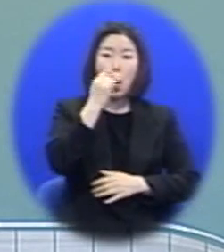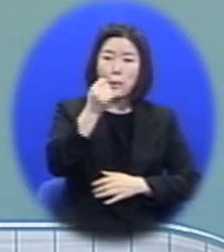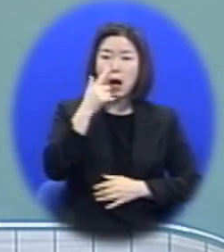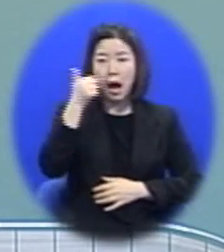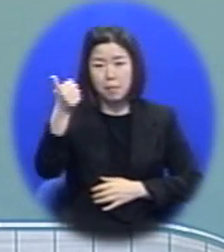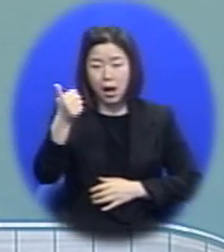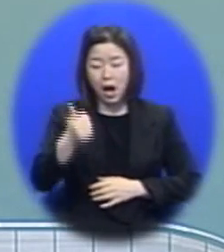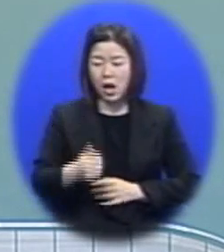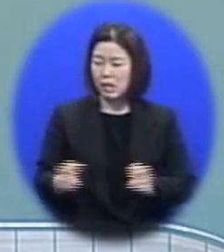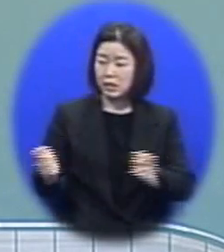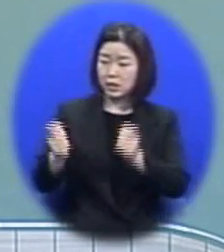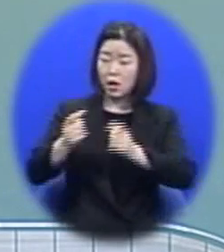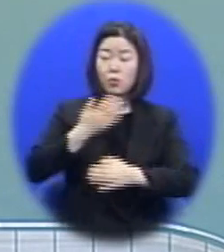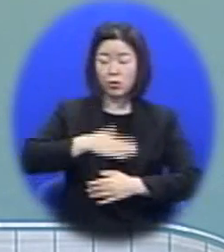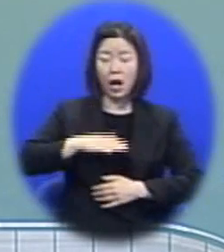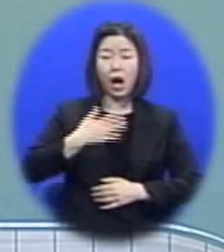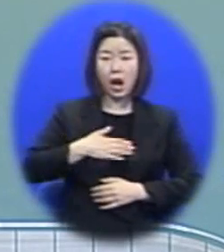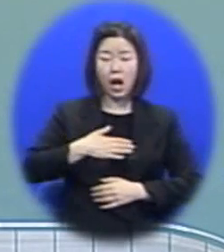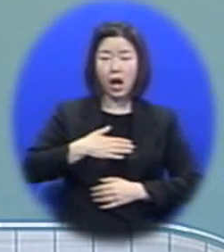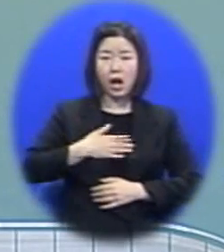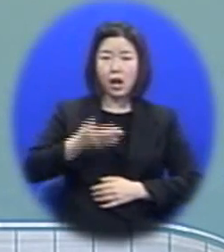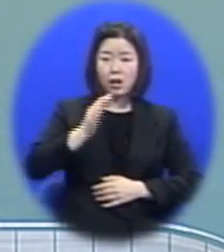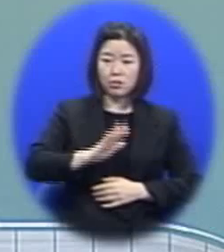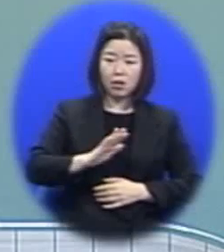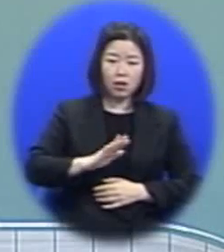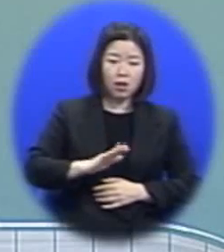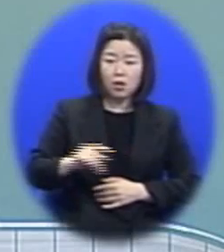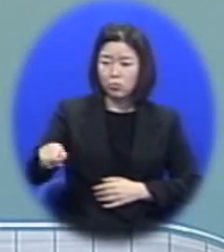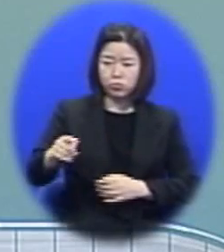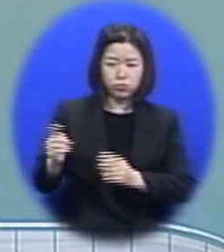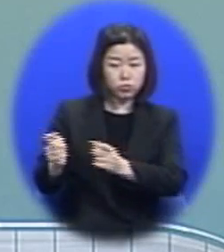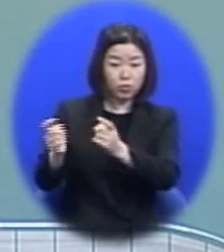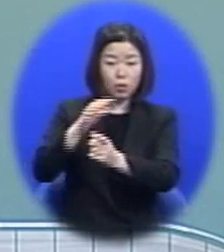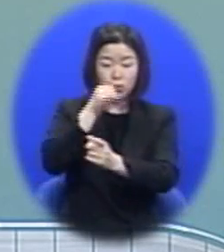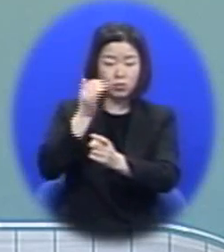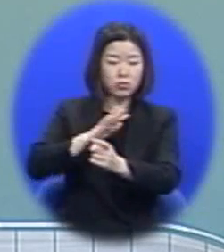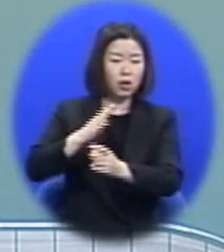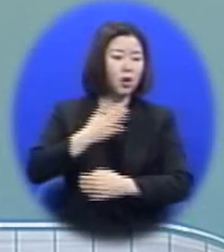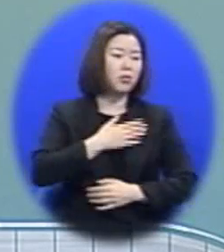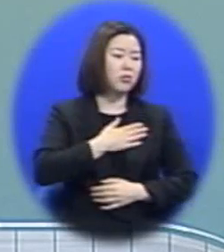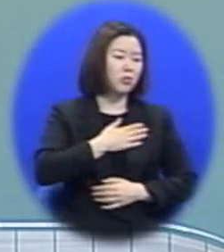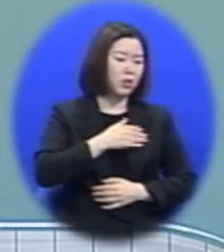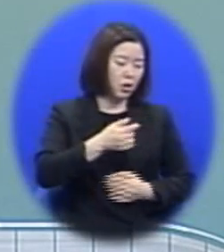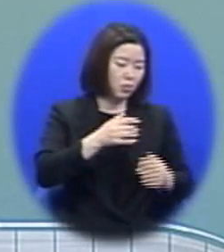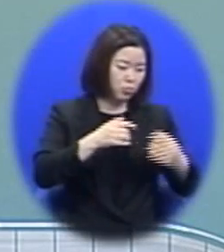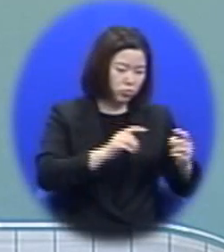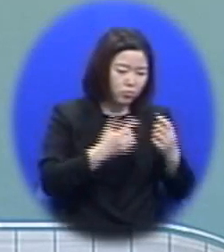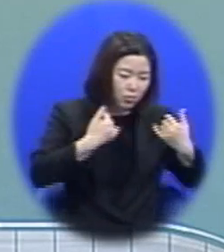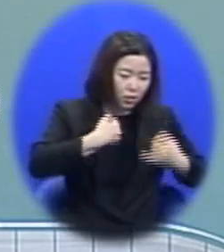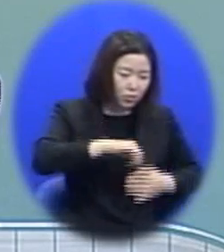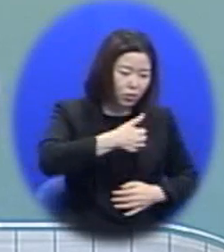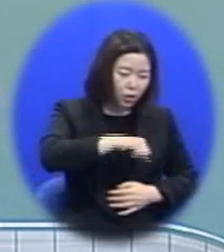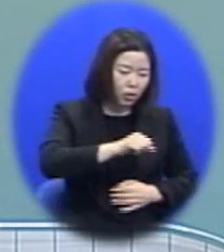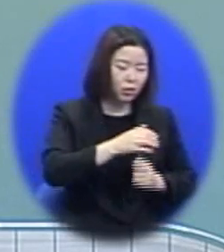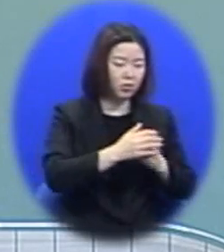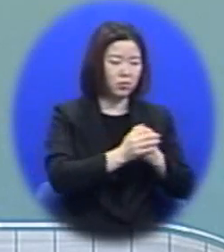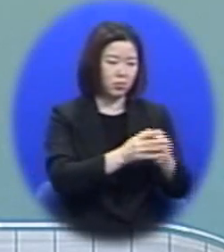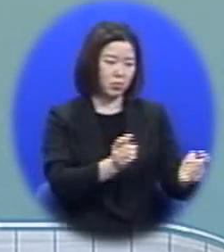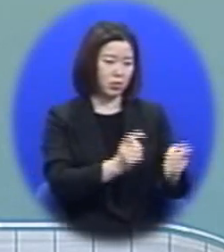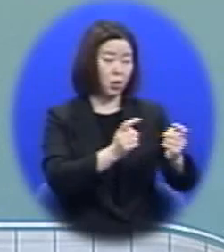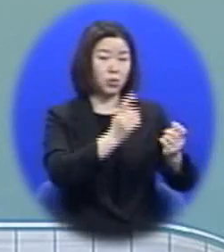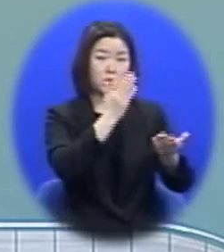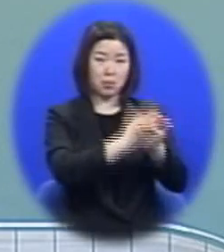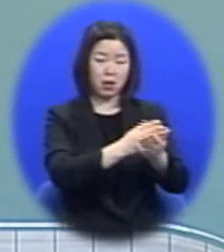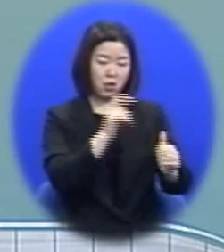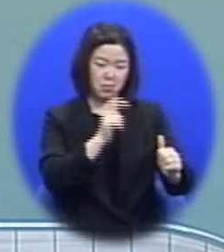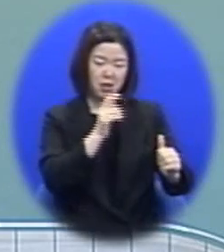싸우는줄 그런데 자기들이 싸우는 거는 야단을칩니다 화가 날 수밖에 없지 부모는 드라마